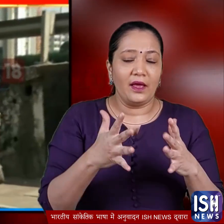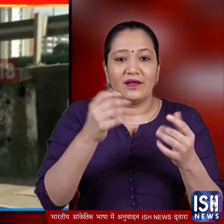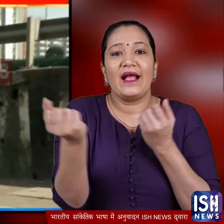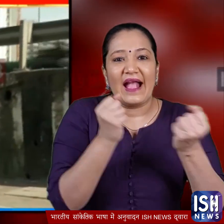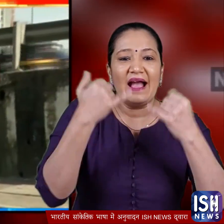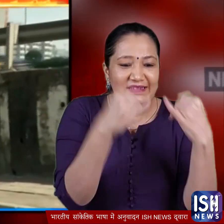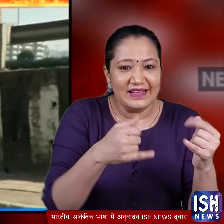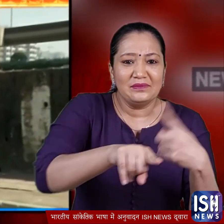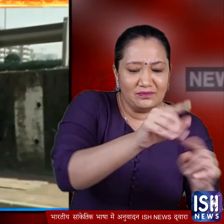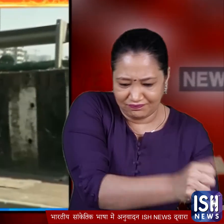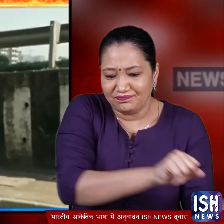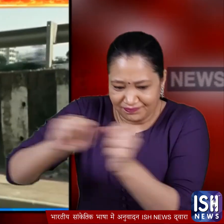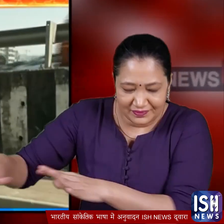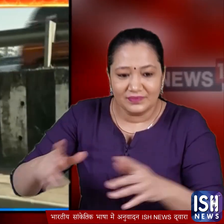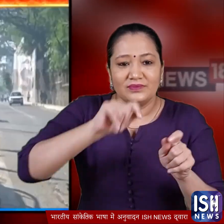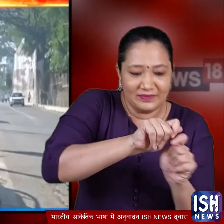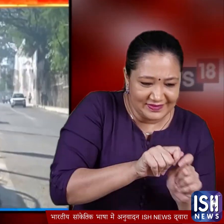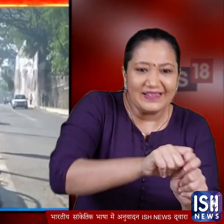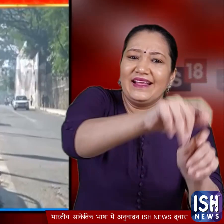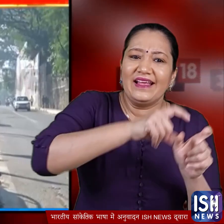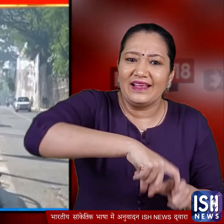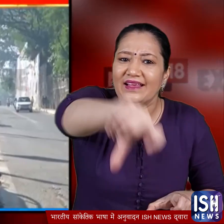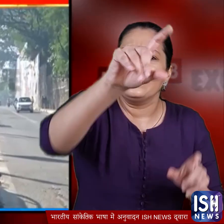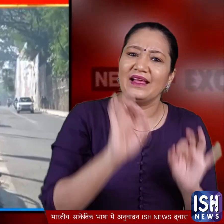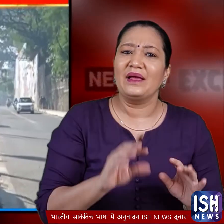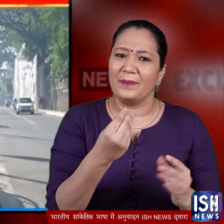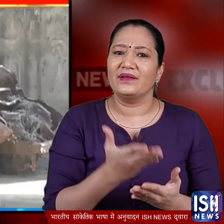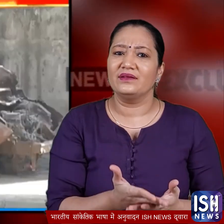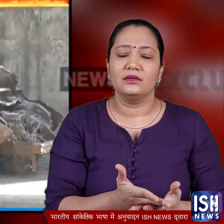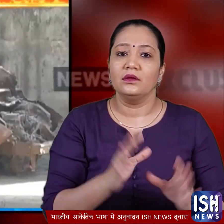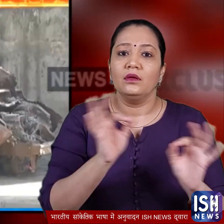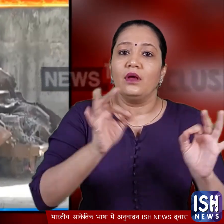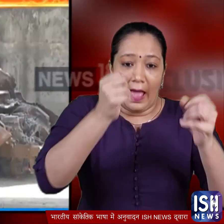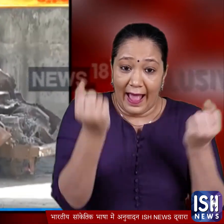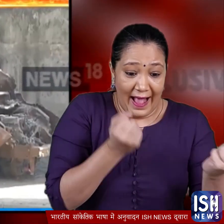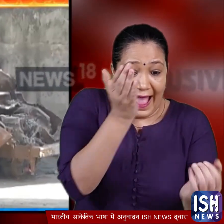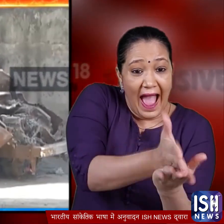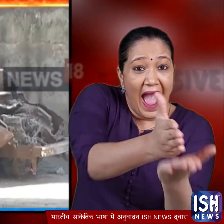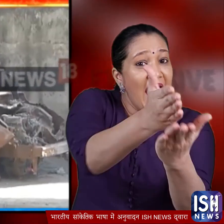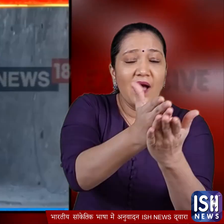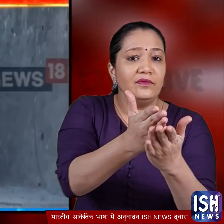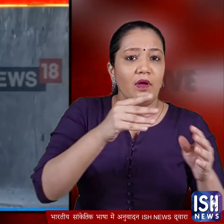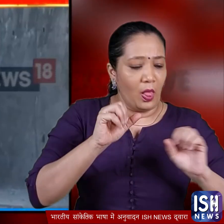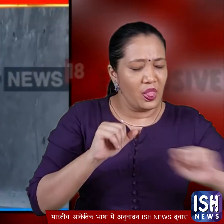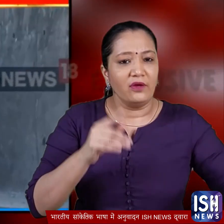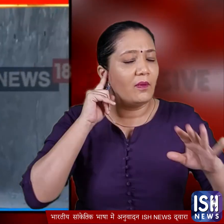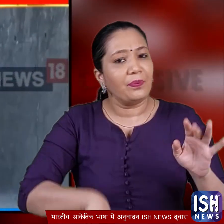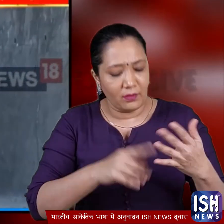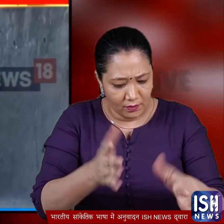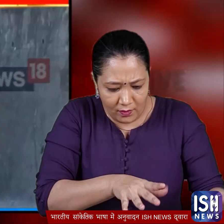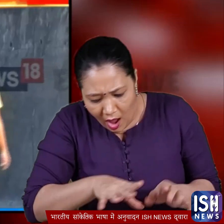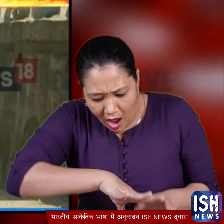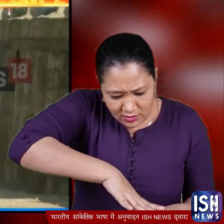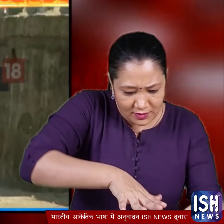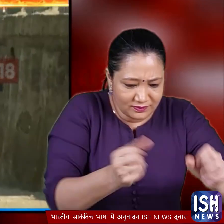फुटपाथ बनाने से पहले उस पर खड़ी खराब गाड़ियों को हटाने की जहमत तक नहीं उठाई। जितनी जगह पर गाड़ियां खड़ी थीं उतनी जगह ठेकेदार